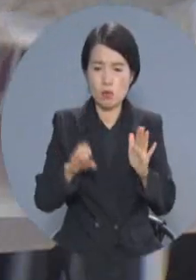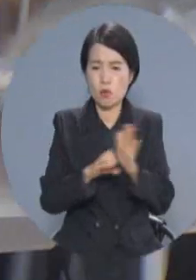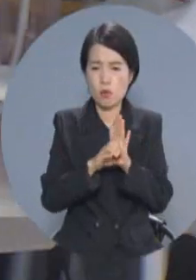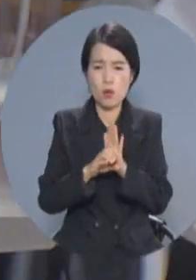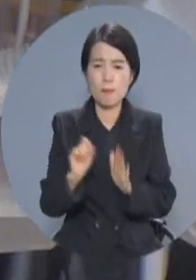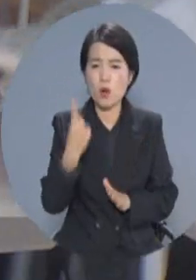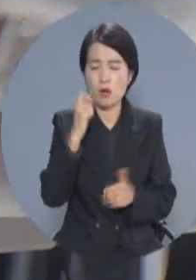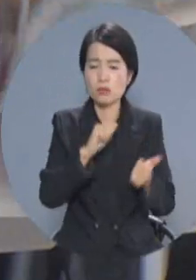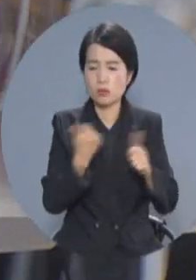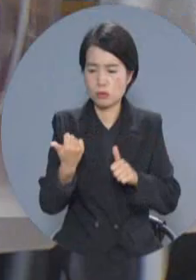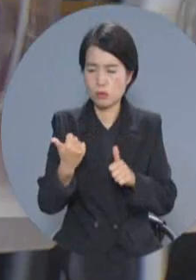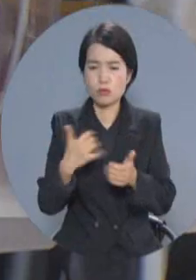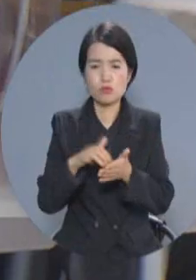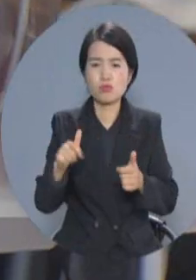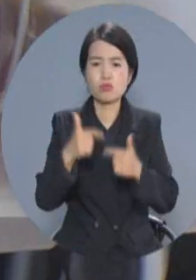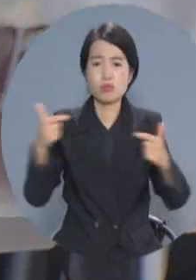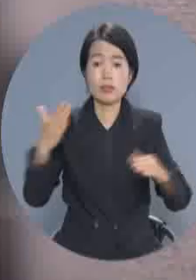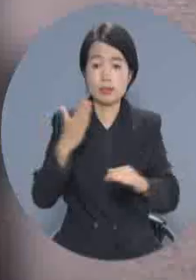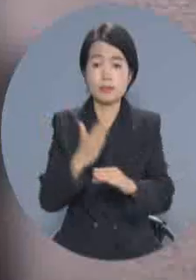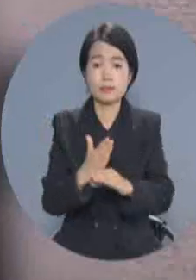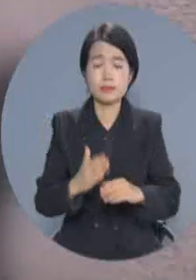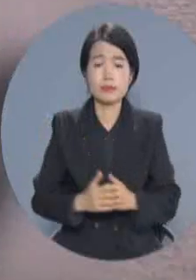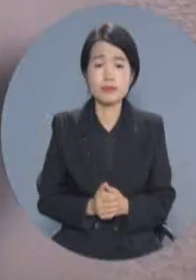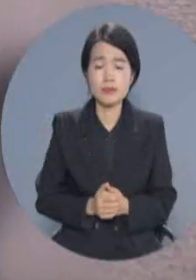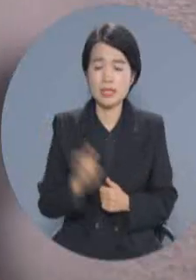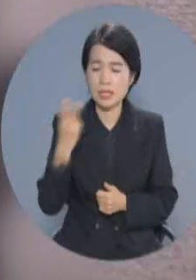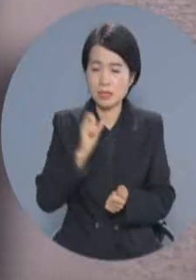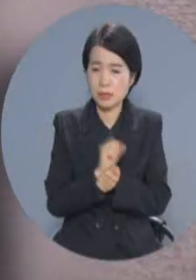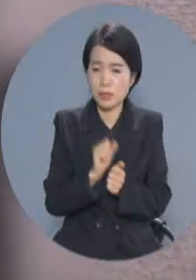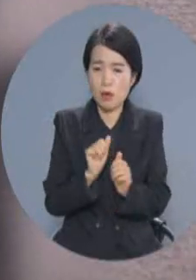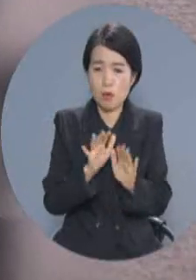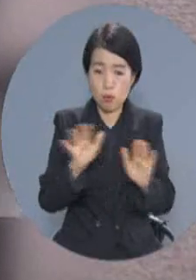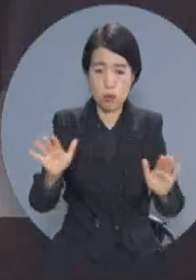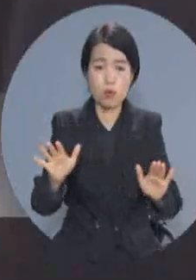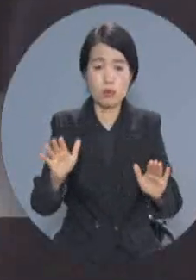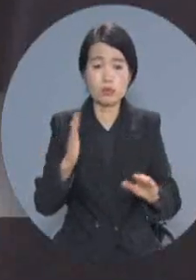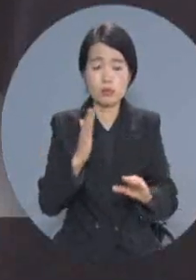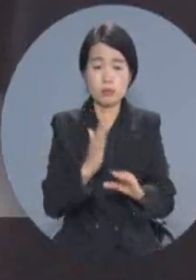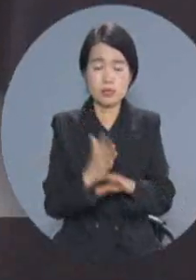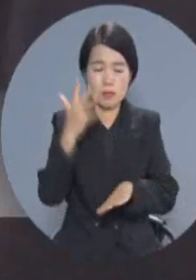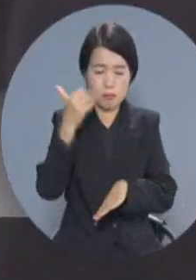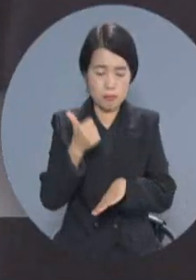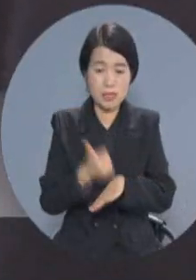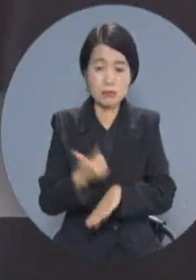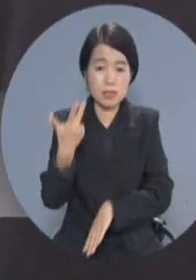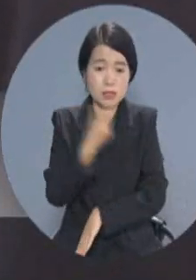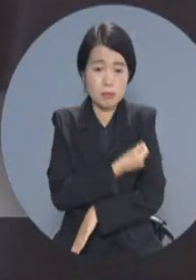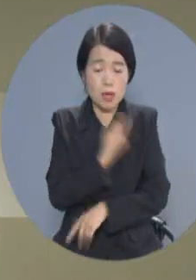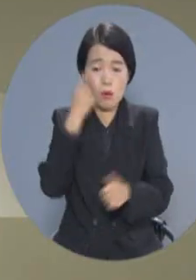등 사망자도 늘고 있습니다. 재유행이 본격화된 만큼 마지막